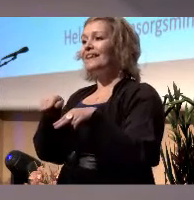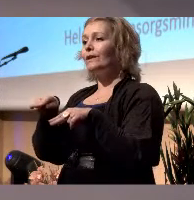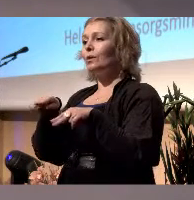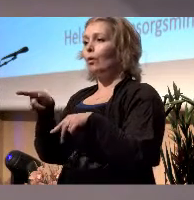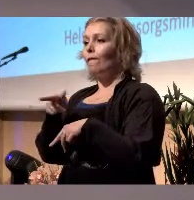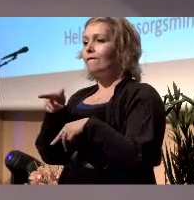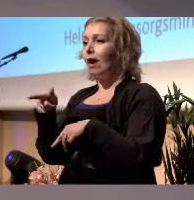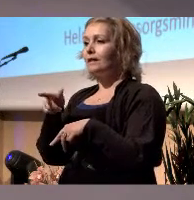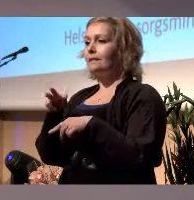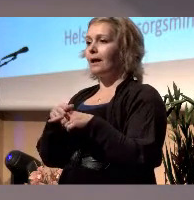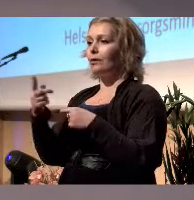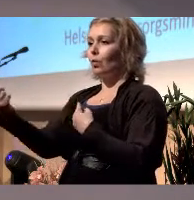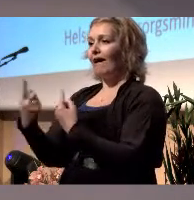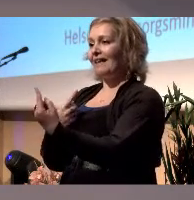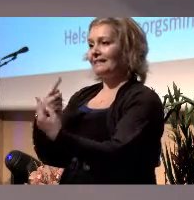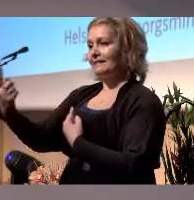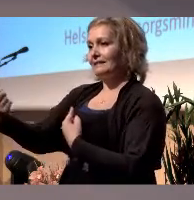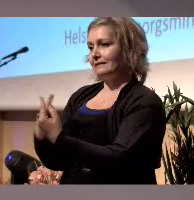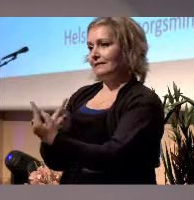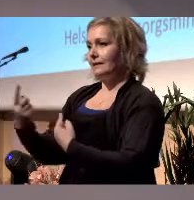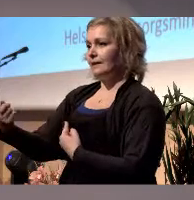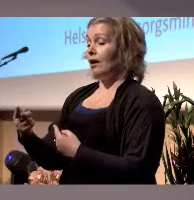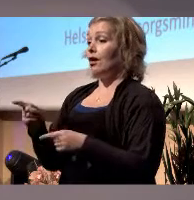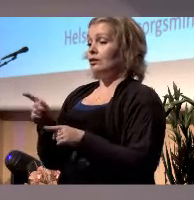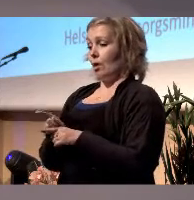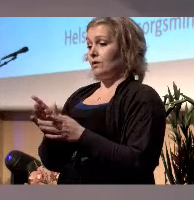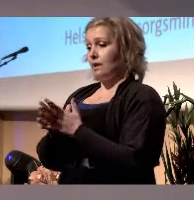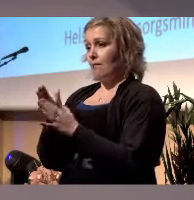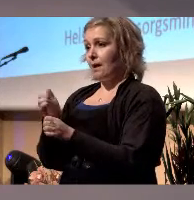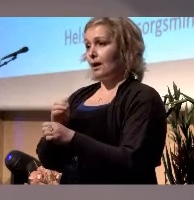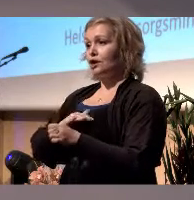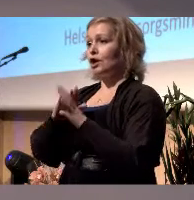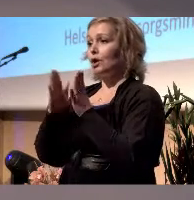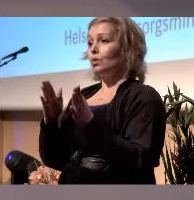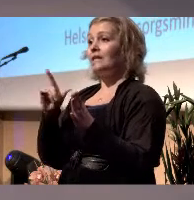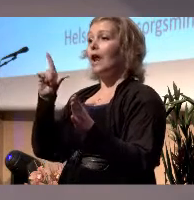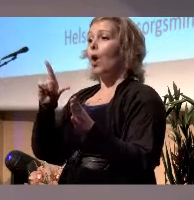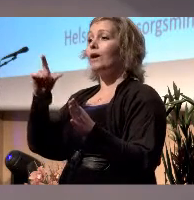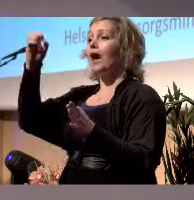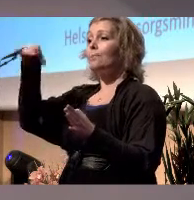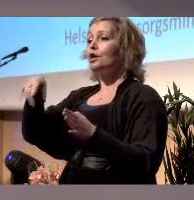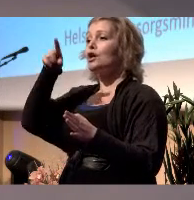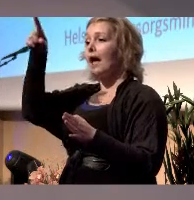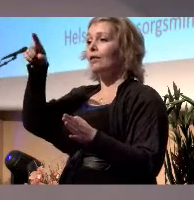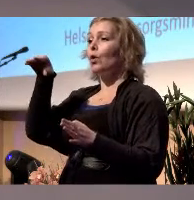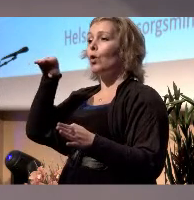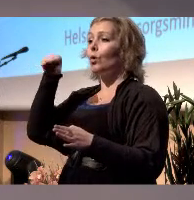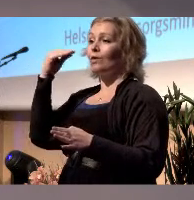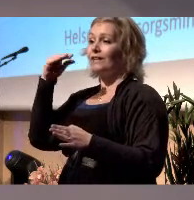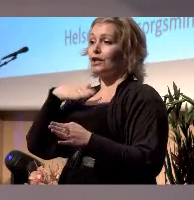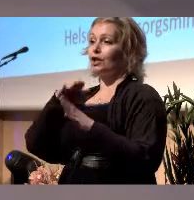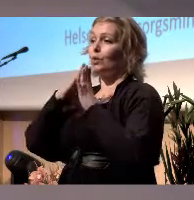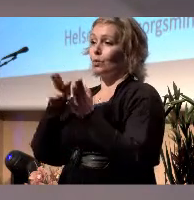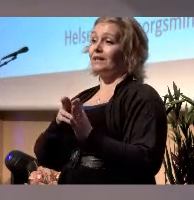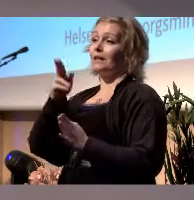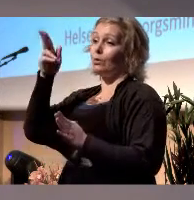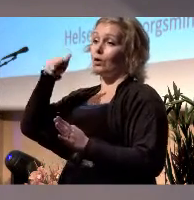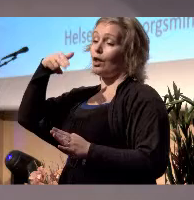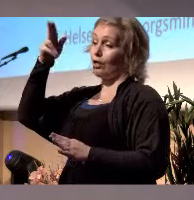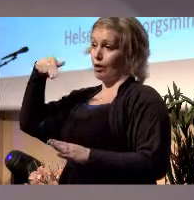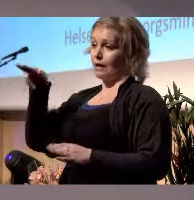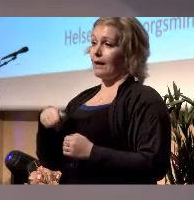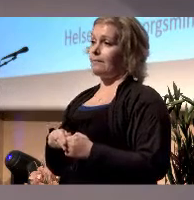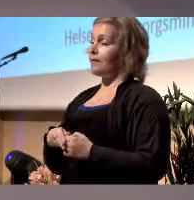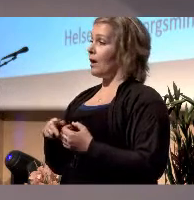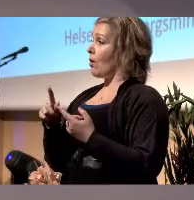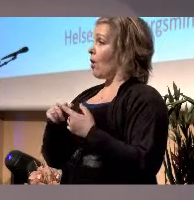med toveis billeddekning. Sånn samarbeider sykehus i Longyearbyen med Universitetssykehus i Nord-Norge.